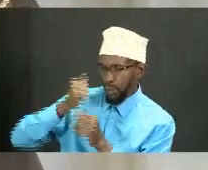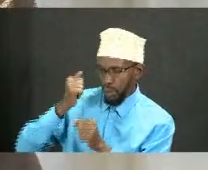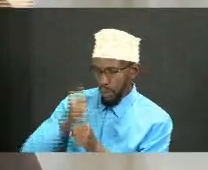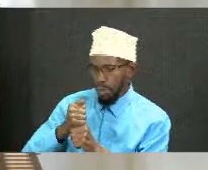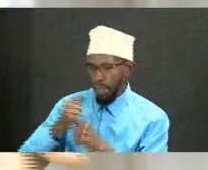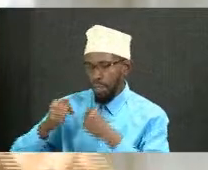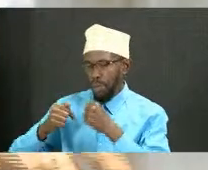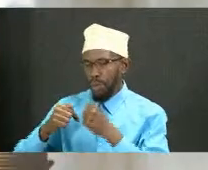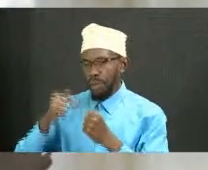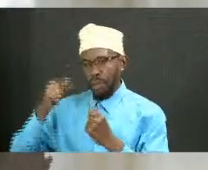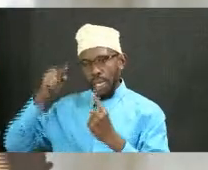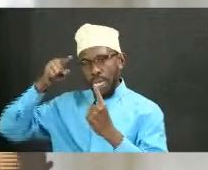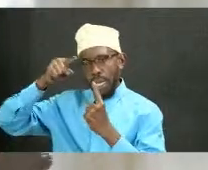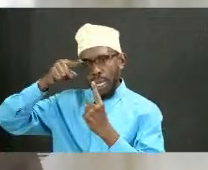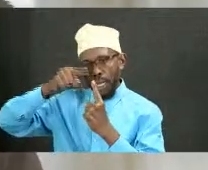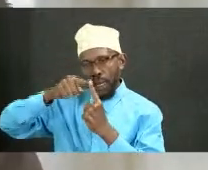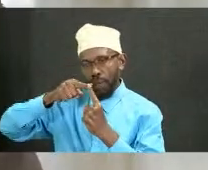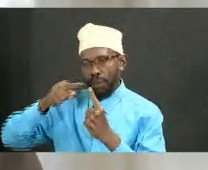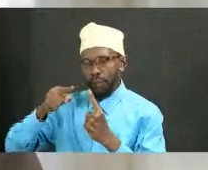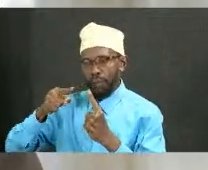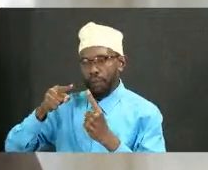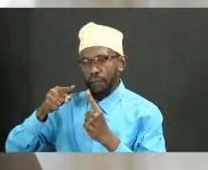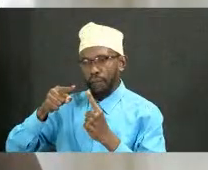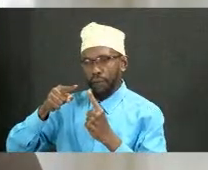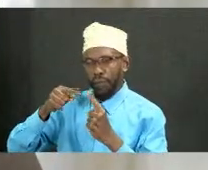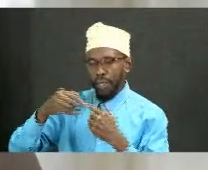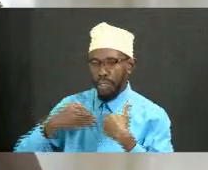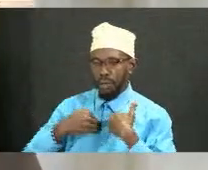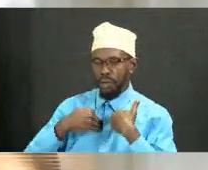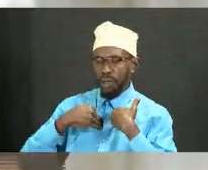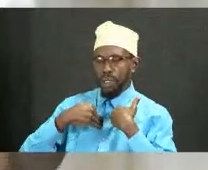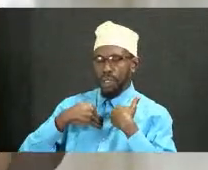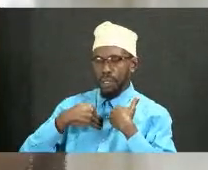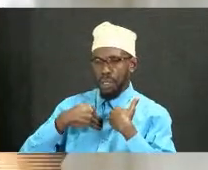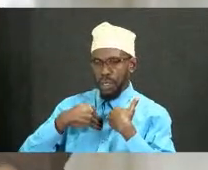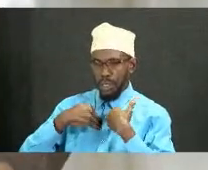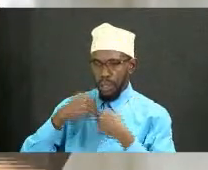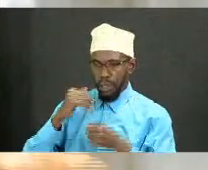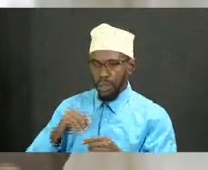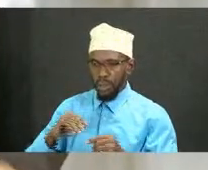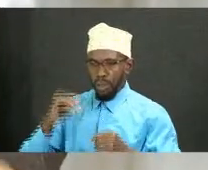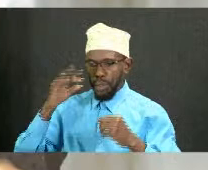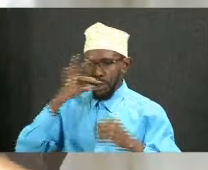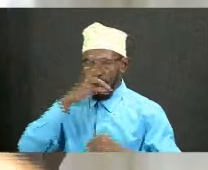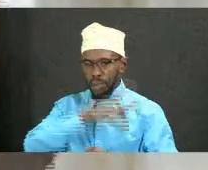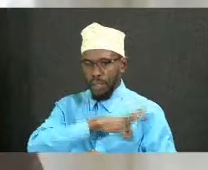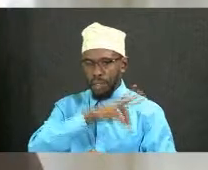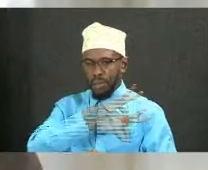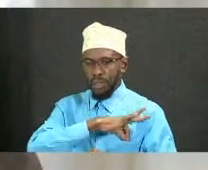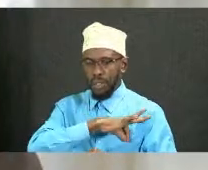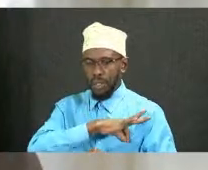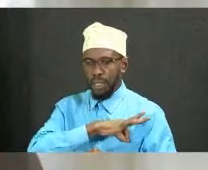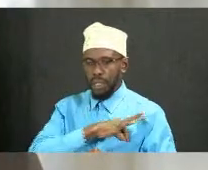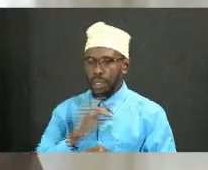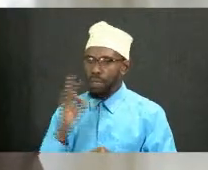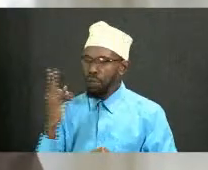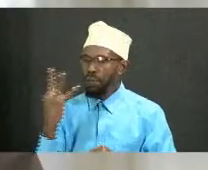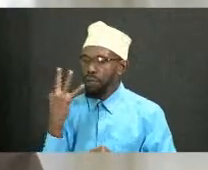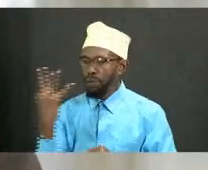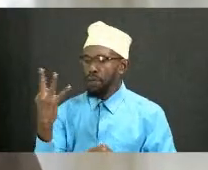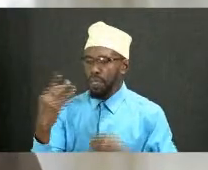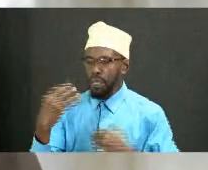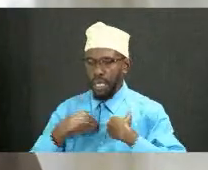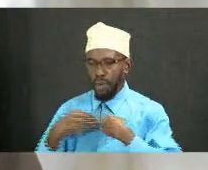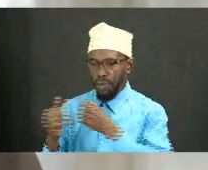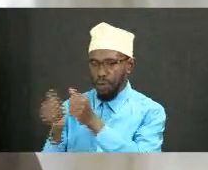my goals and lengo langu yenye nilikuwa na nataka kuachieve at the end of the day. So the three aspects